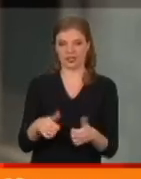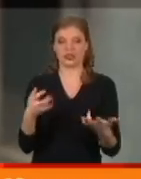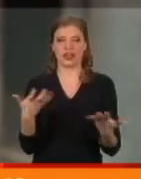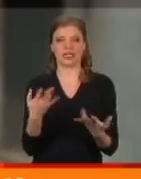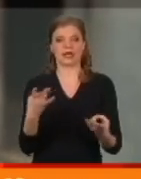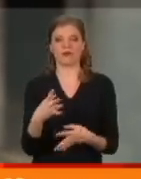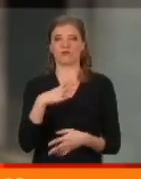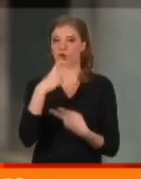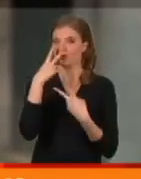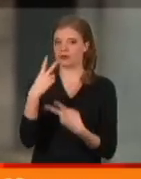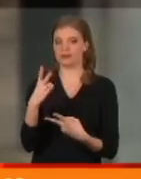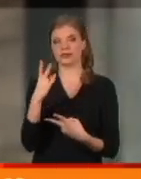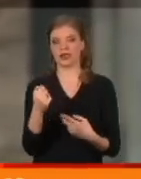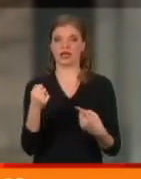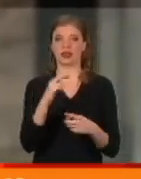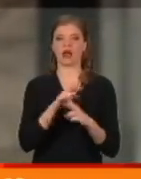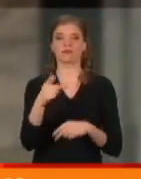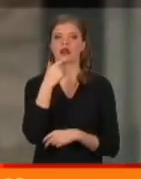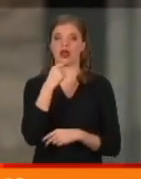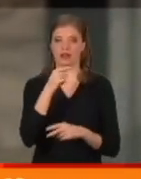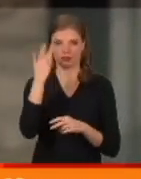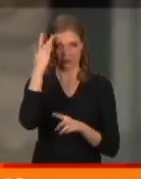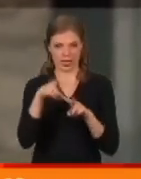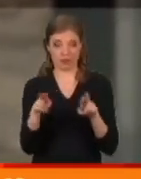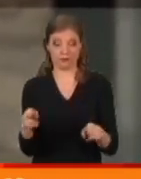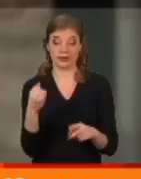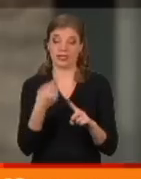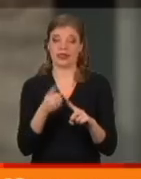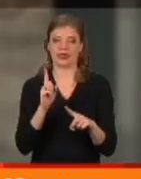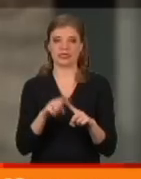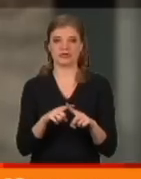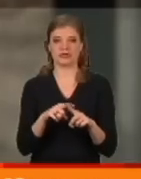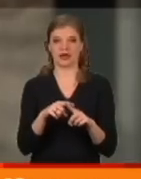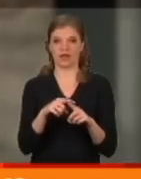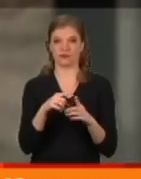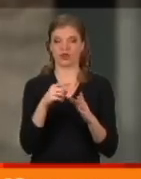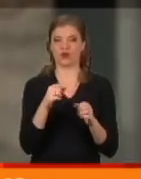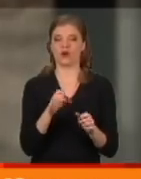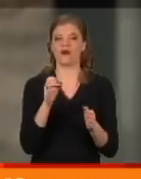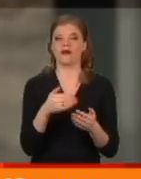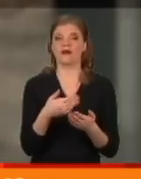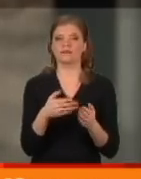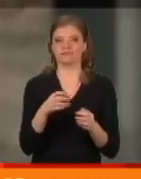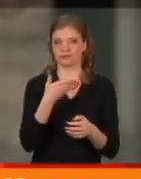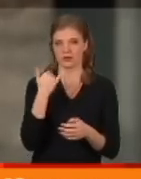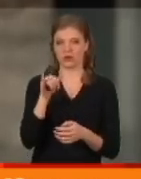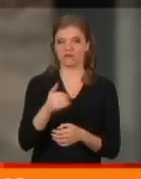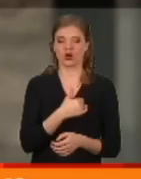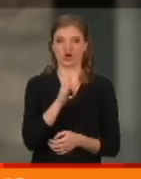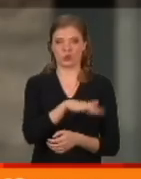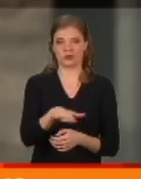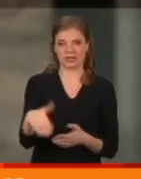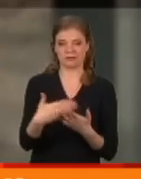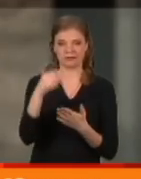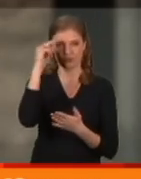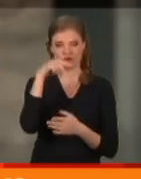який треба було дивитися, як, напевно, як на Леніна, як на істукан Леніна. І це вмертвляє насправді, це відбиває бажання у тих самих дітей,